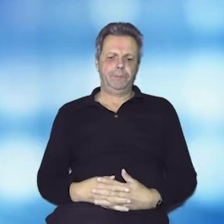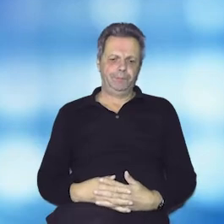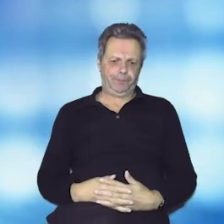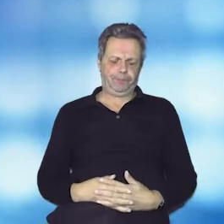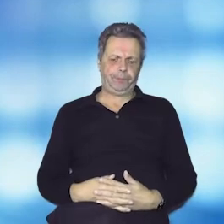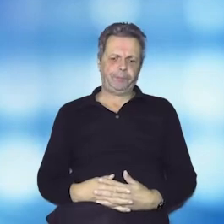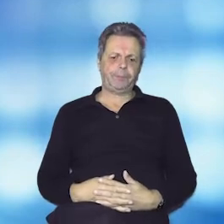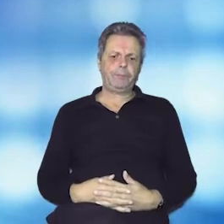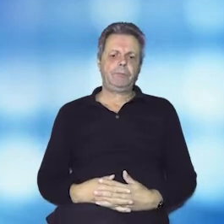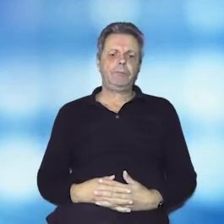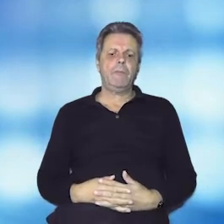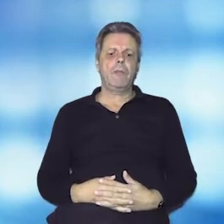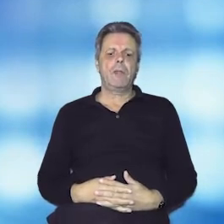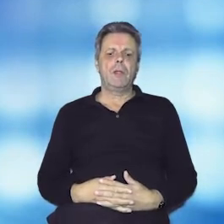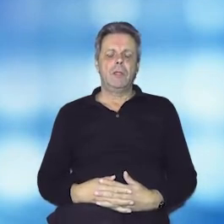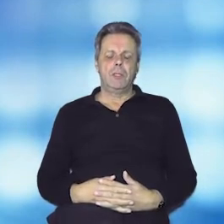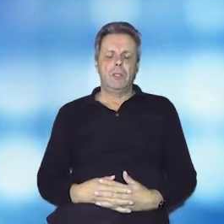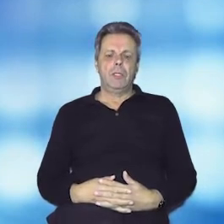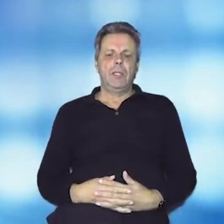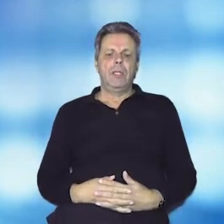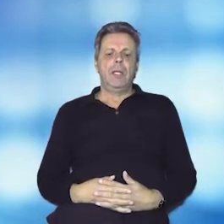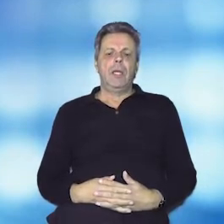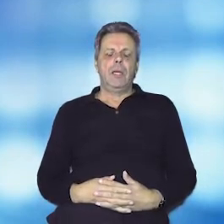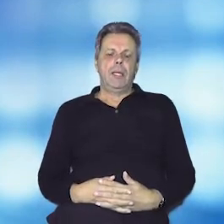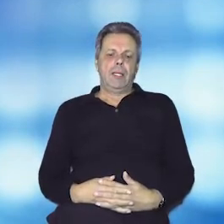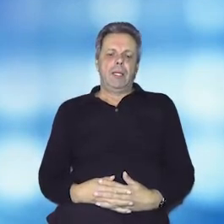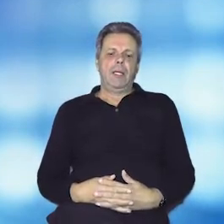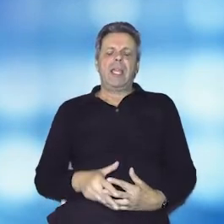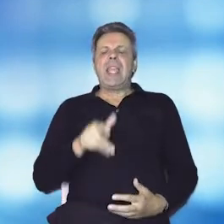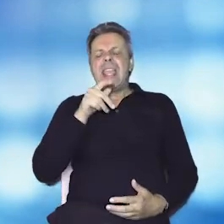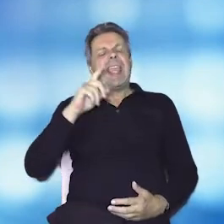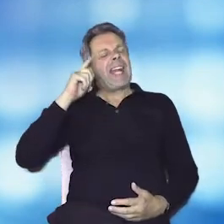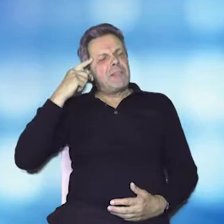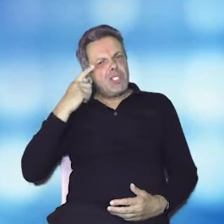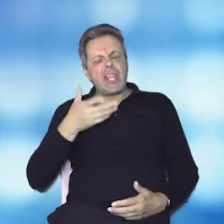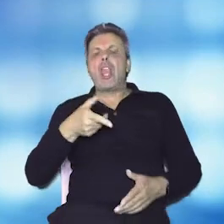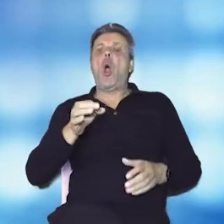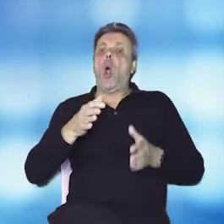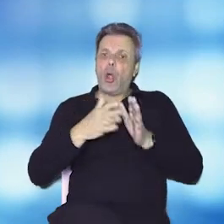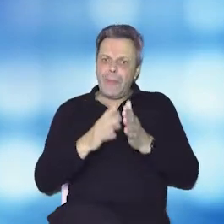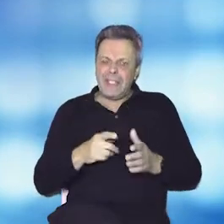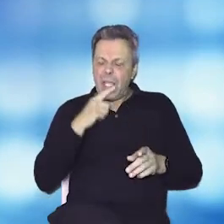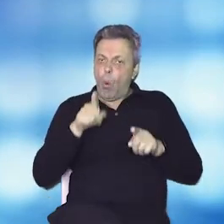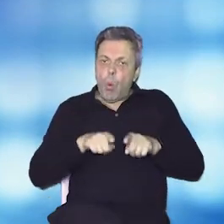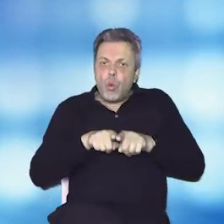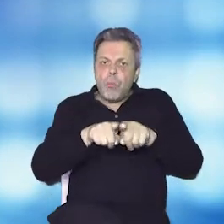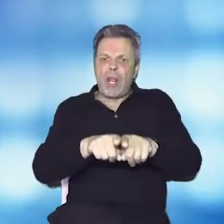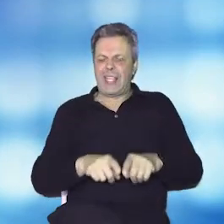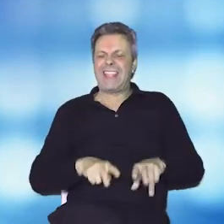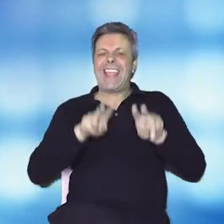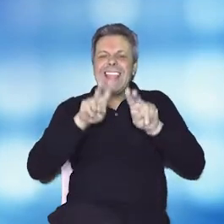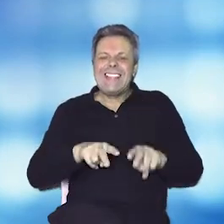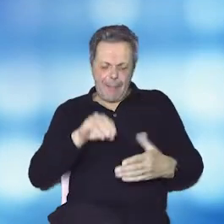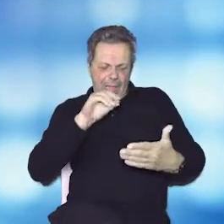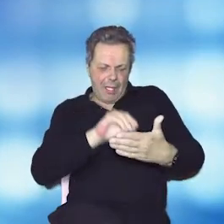stavio tamo, ako ćemo ju čitati i razmišljati o njoj i usporediti istine koje